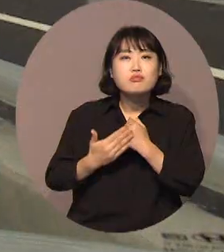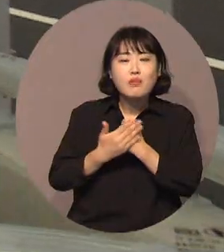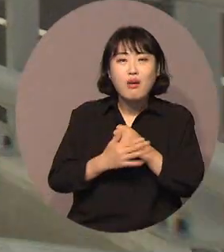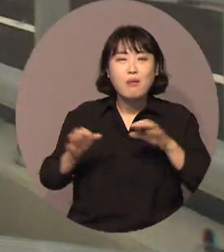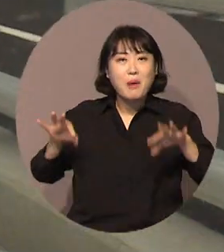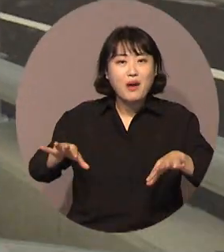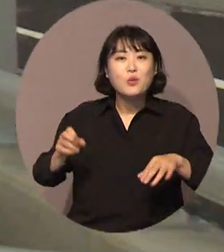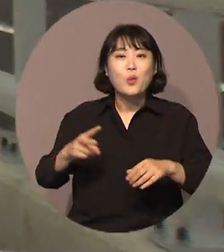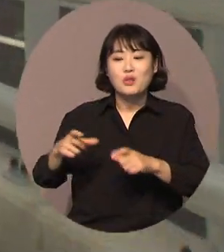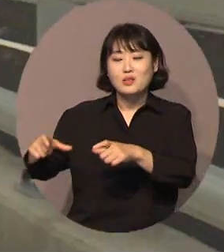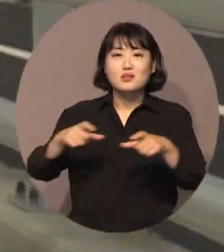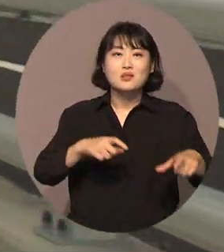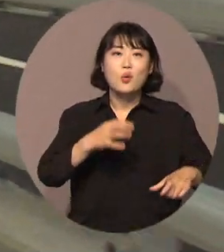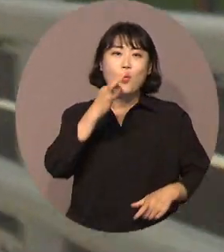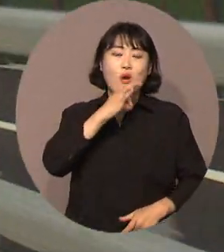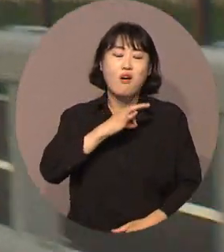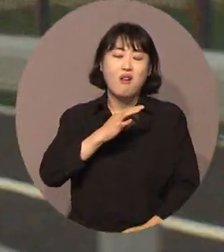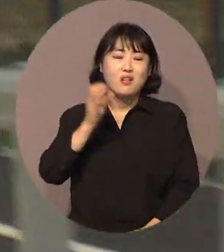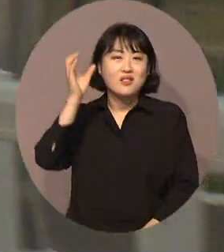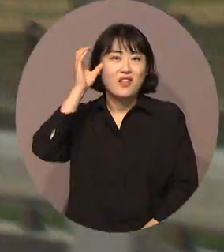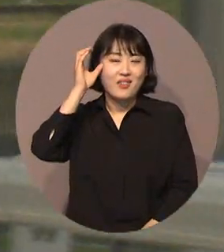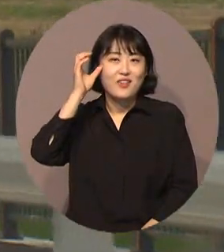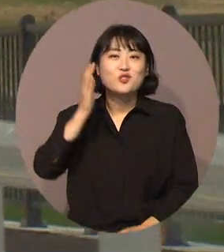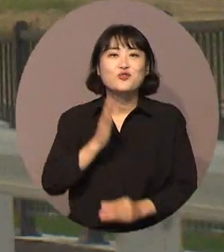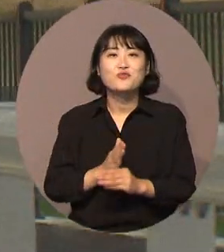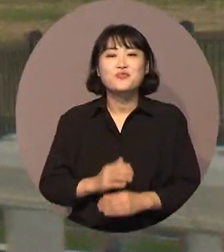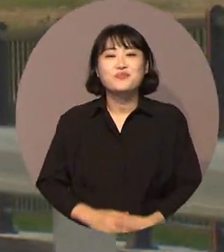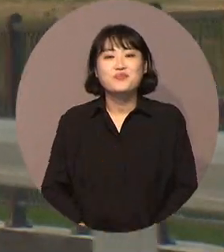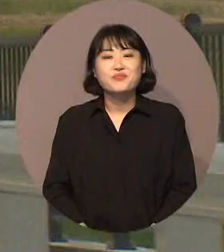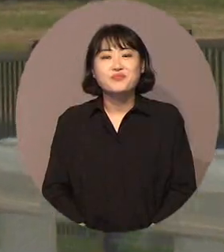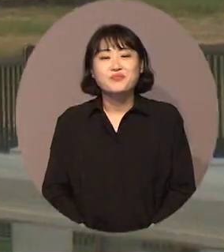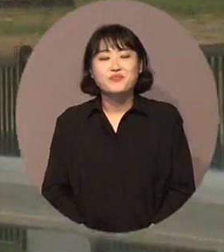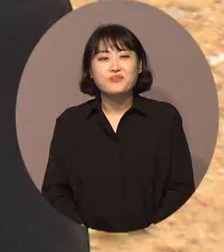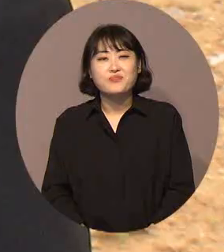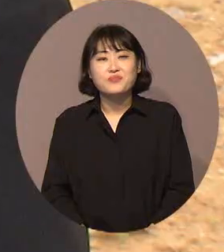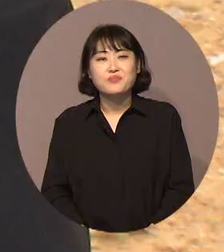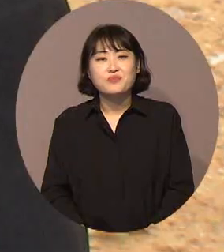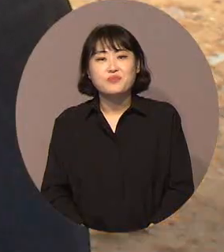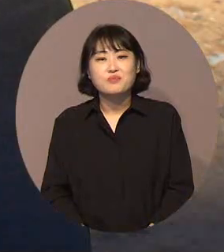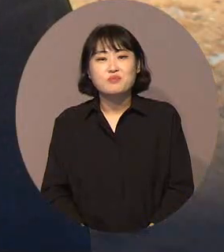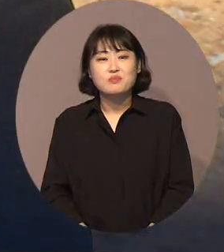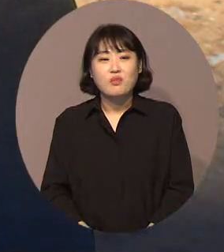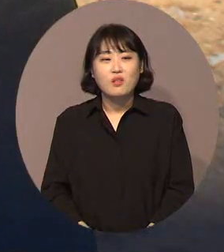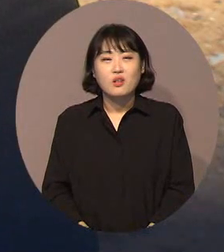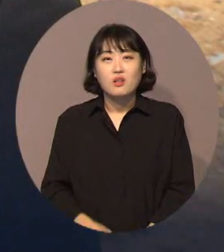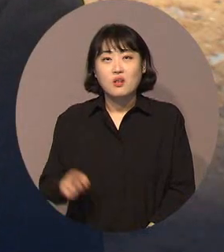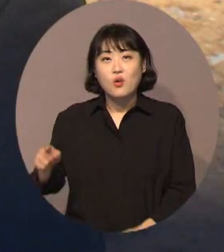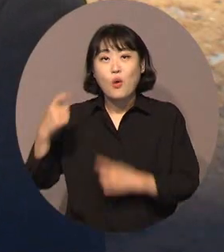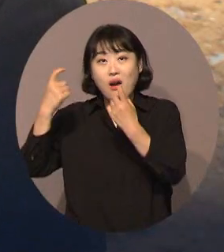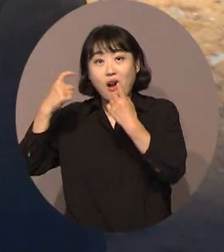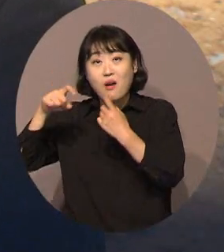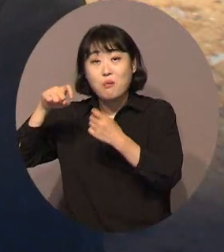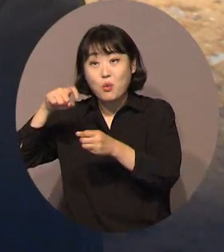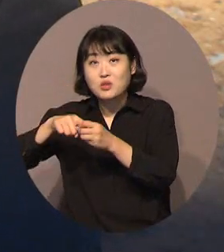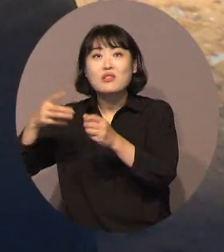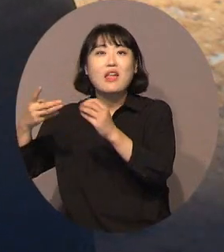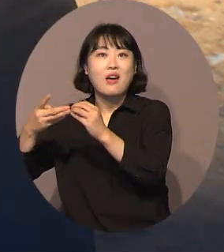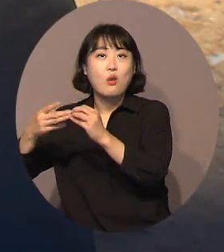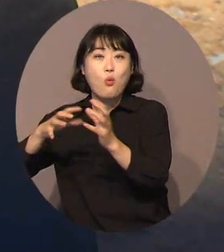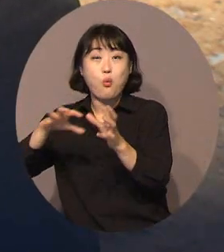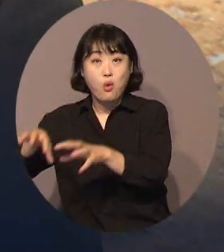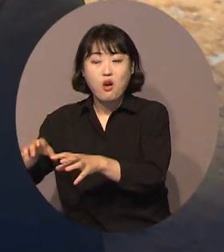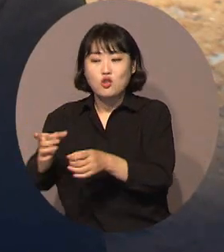것은 물론 단지간 시너지 효과도 기대됩니다 태양기업도시의 내방객 유입이라든지 또